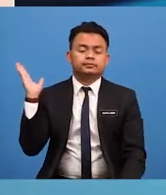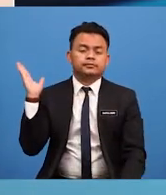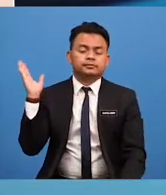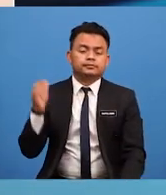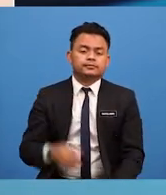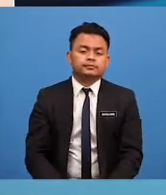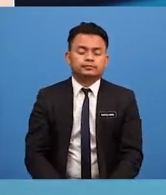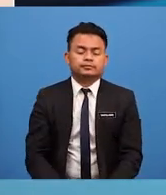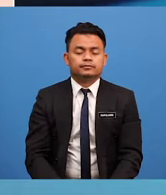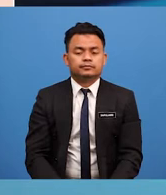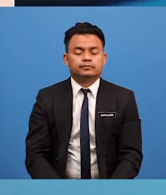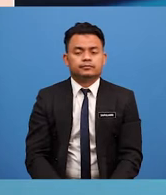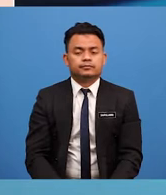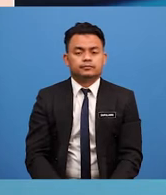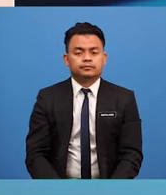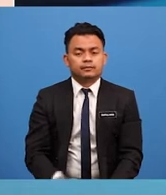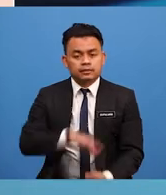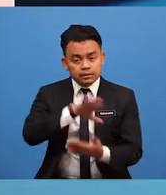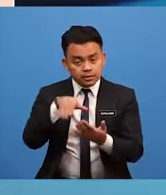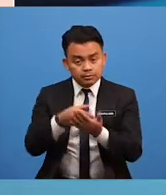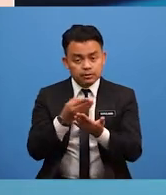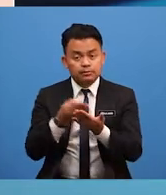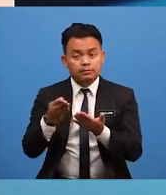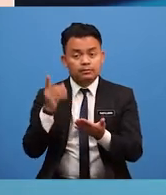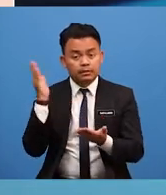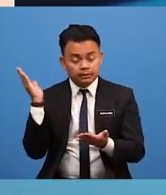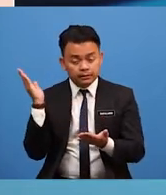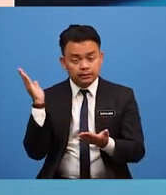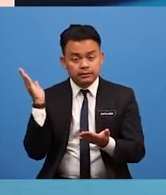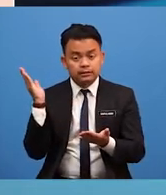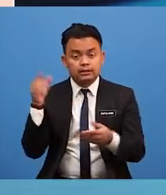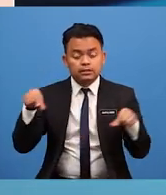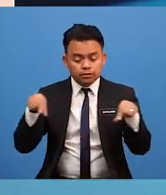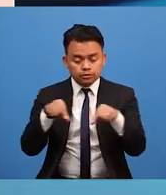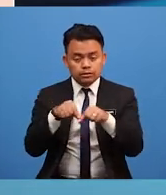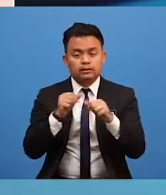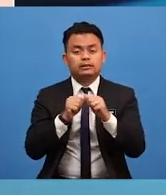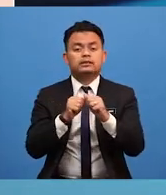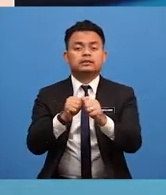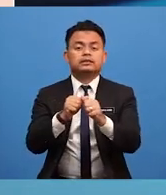panas perlu disukat mengikut formula yang ditetapkan.